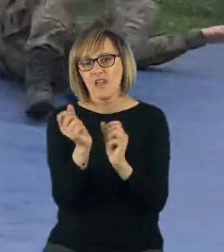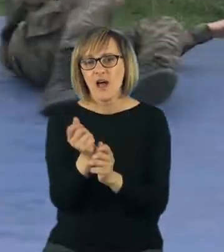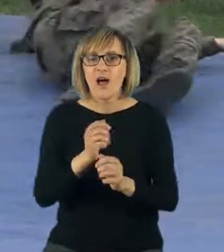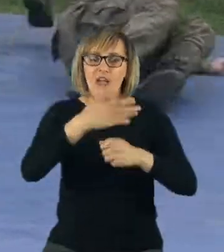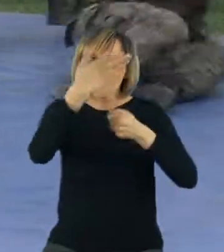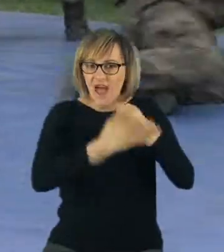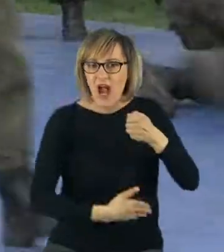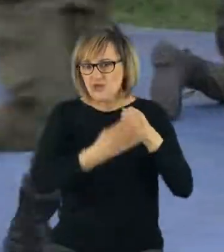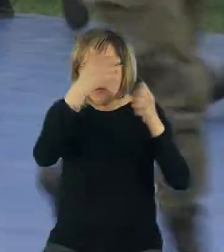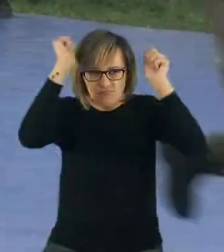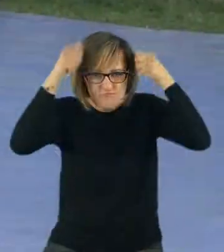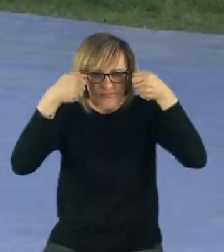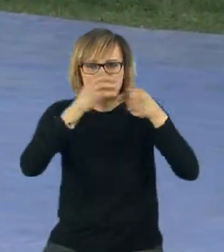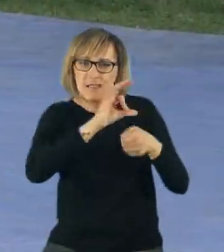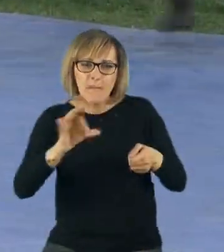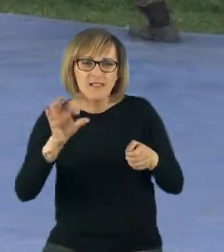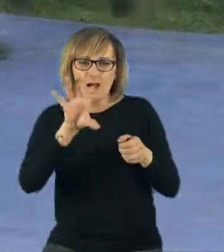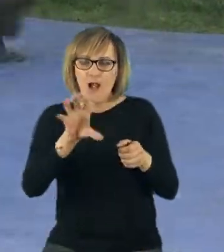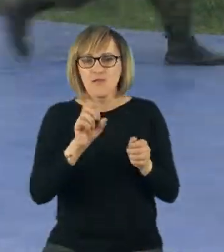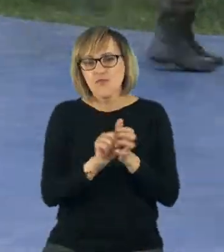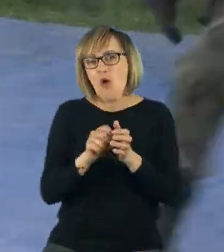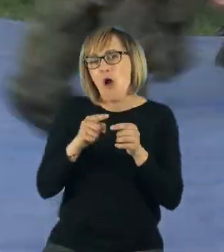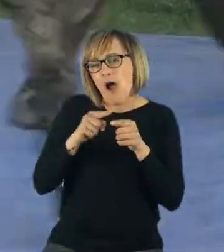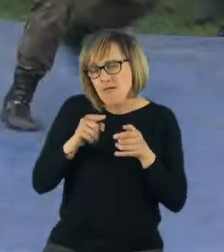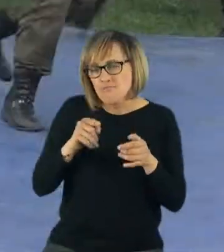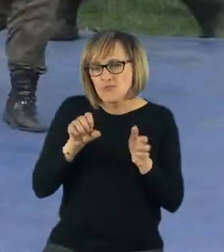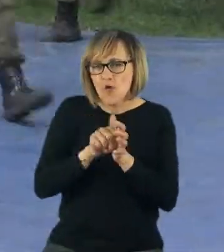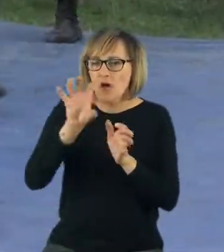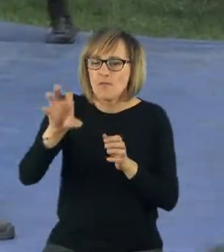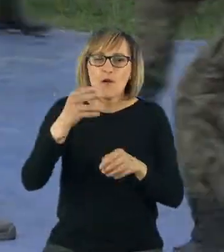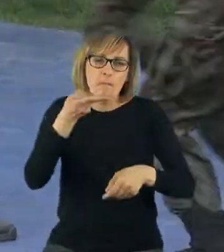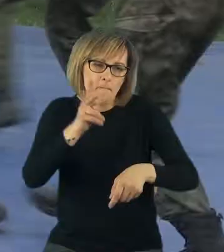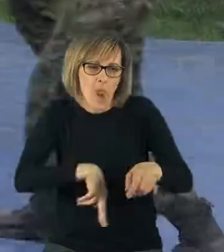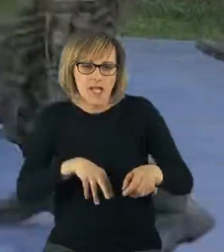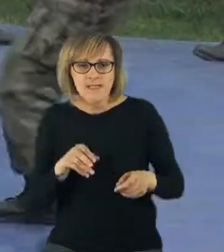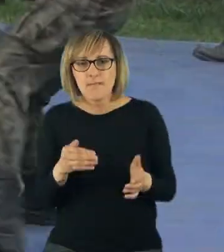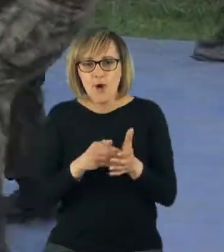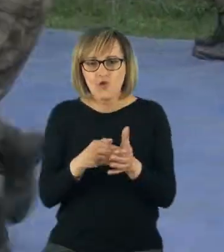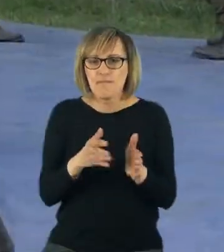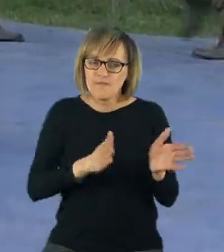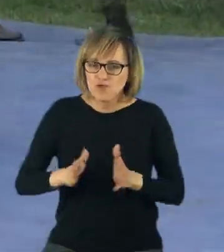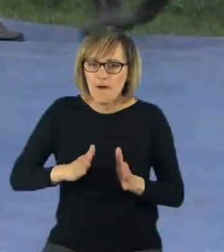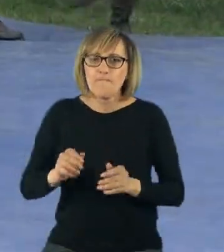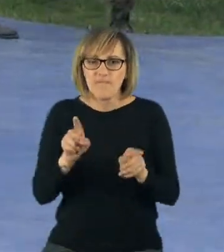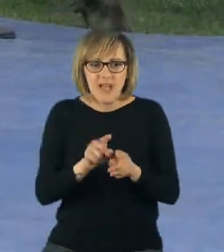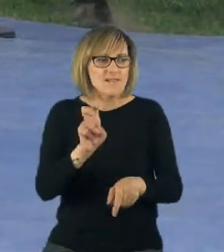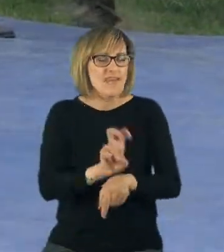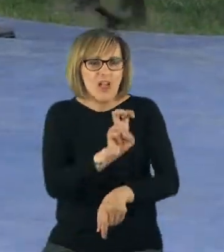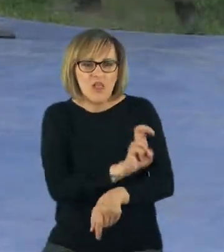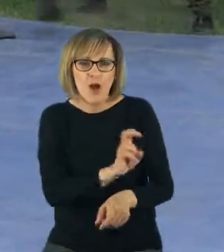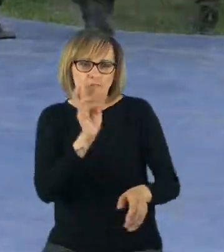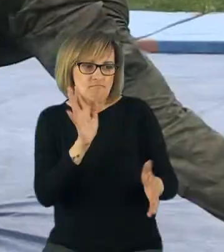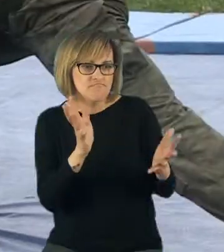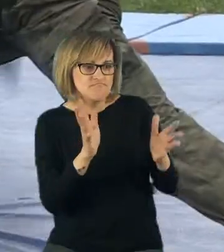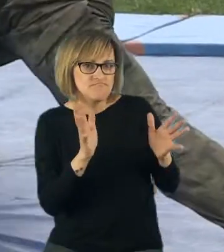tarcze, ochraniacze, różne tego typu rzeczy. Zresztą te elementy są również wykorzystywane na przedmiocie techniki interwencji, bo taki przedmiot